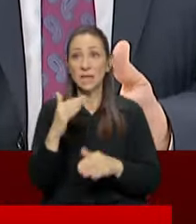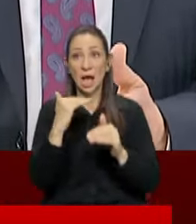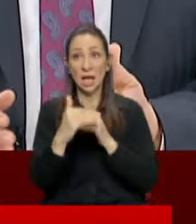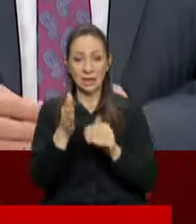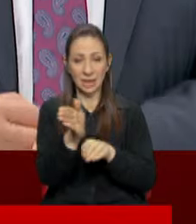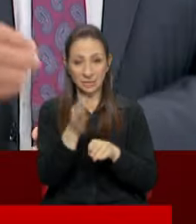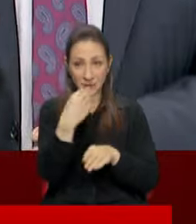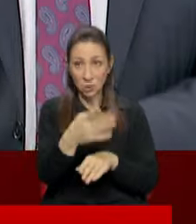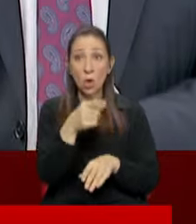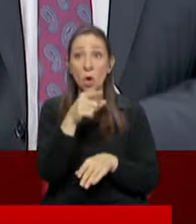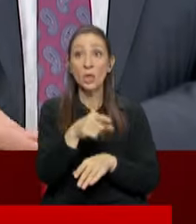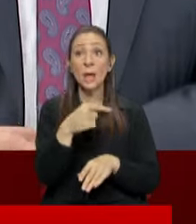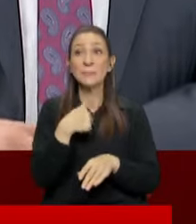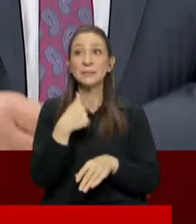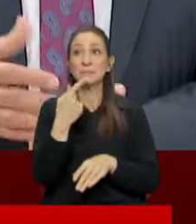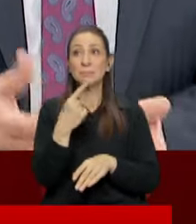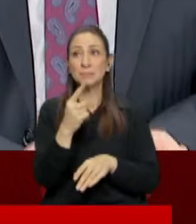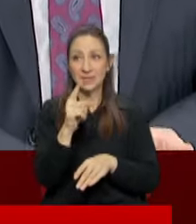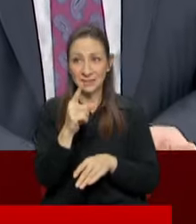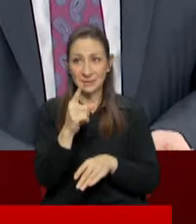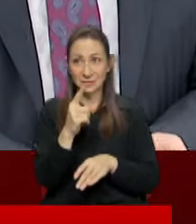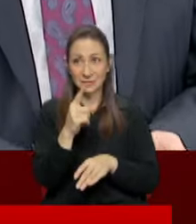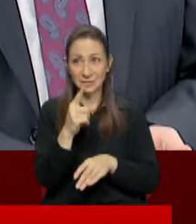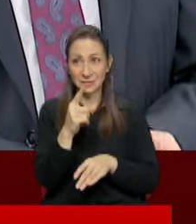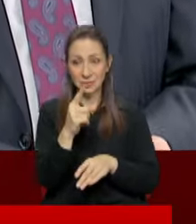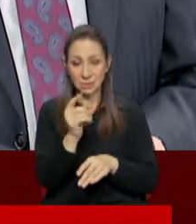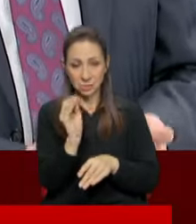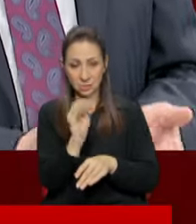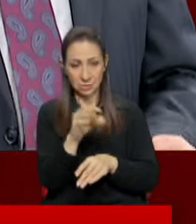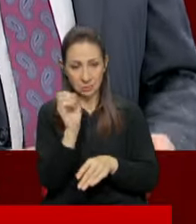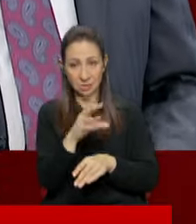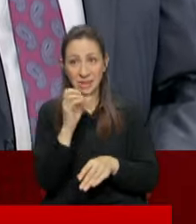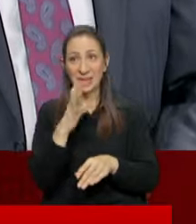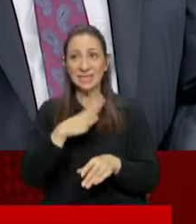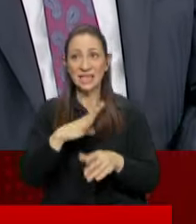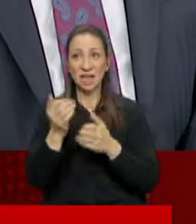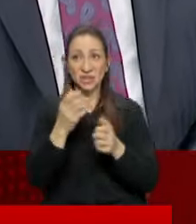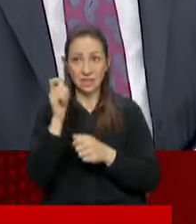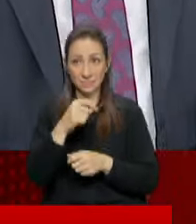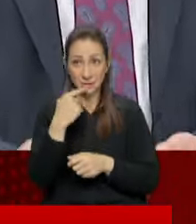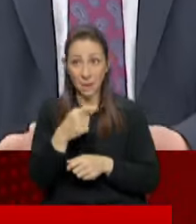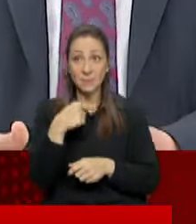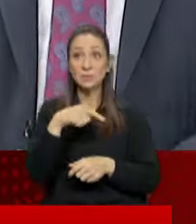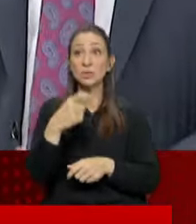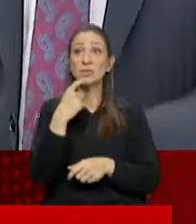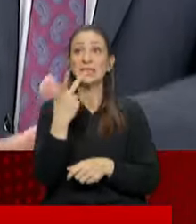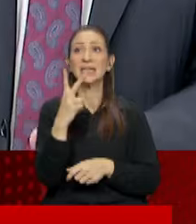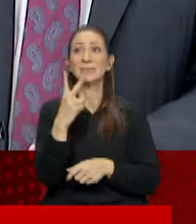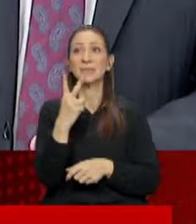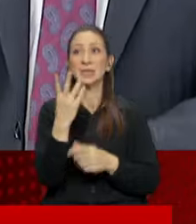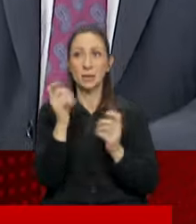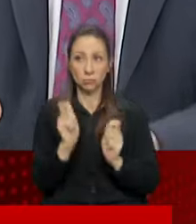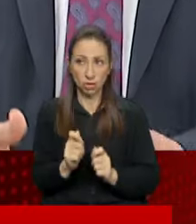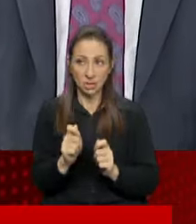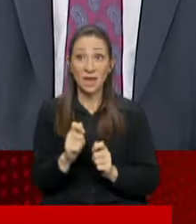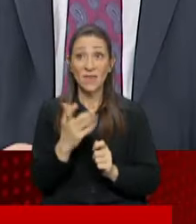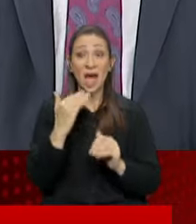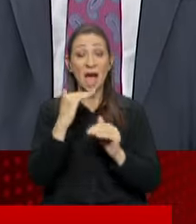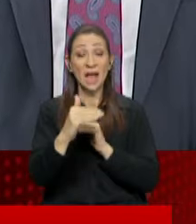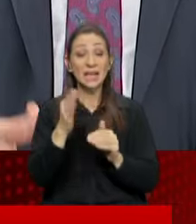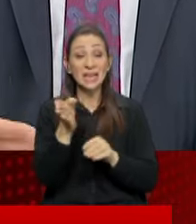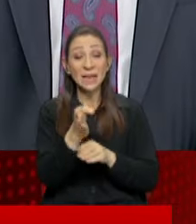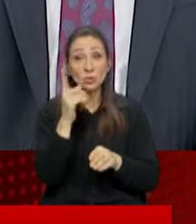verdik ve onlara biz 1000 lira yüklüyorduk istediği alışveriş yapsın diye. Biz bu yıl onu 2000 liraya çıkaracağız ve halk